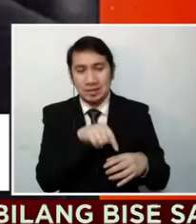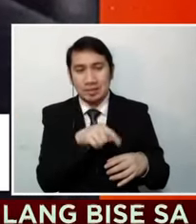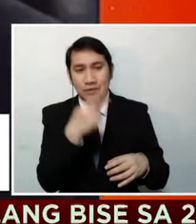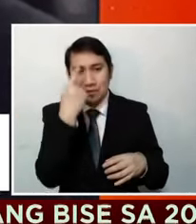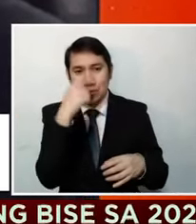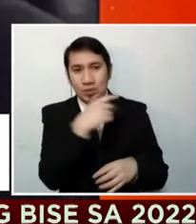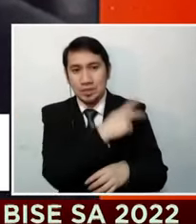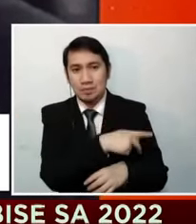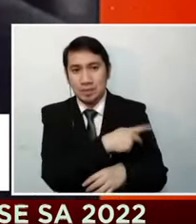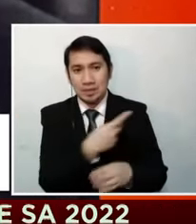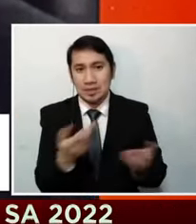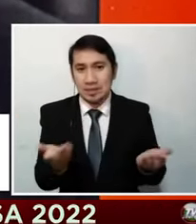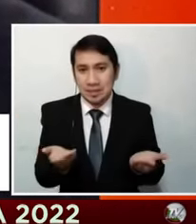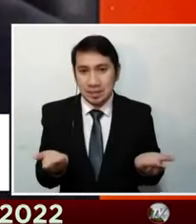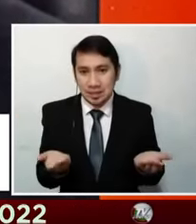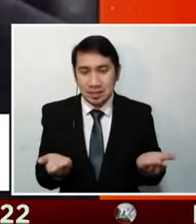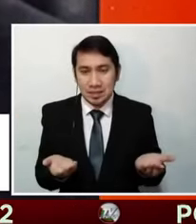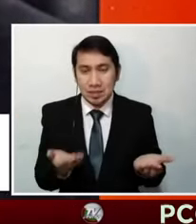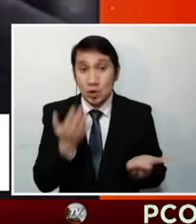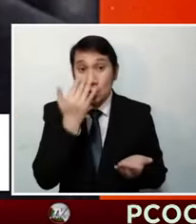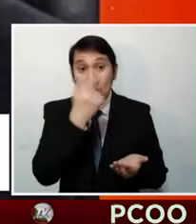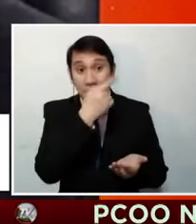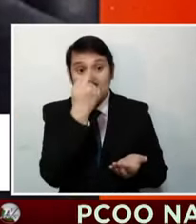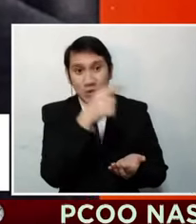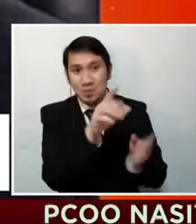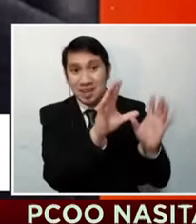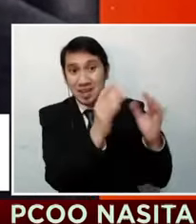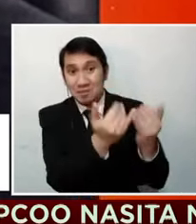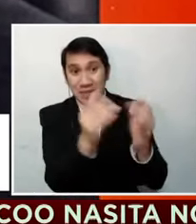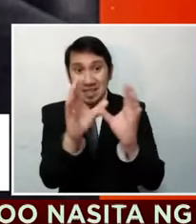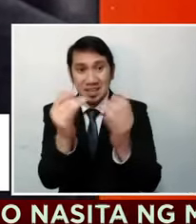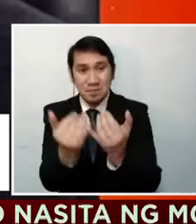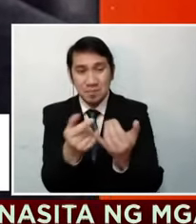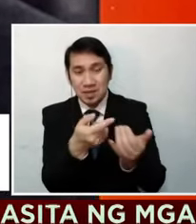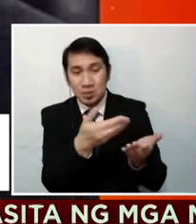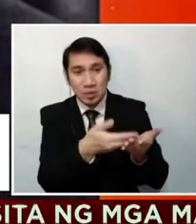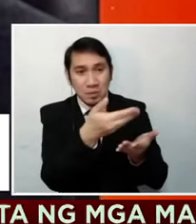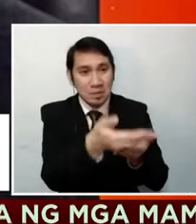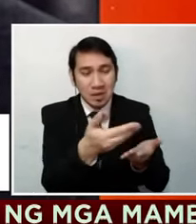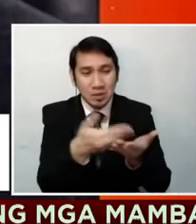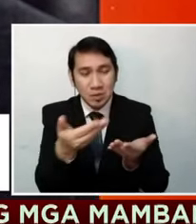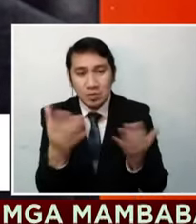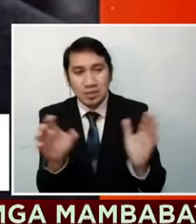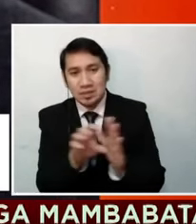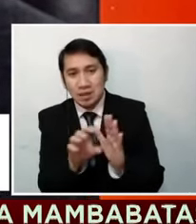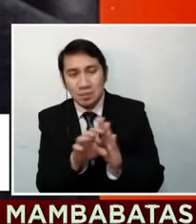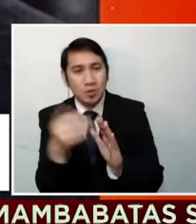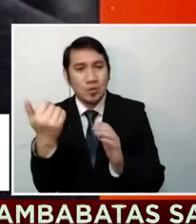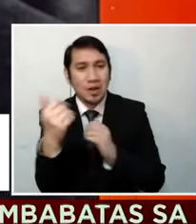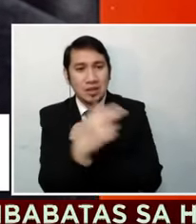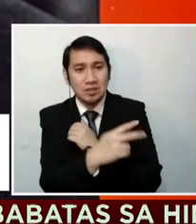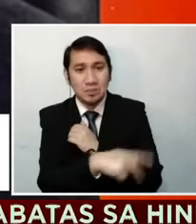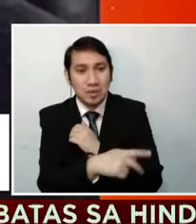Kasi yung ating mga suppliers ng oxygen sa Iligan City, Cagayan de Oro, ay